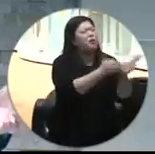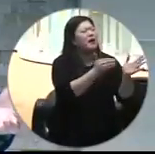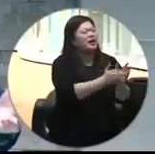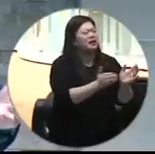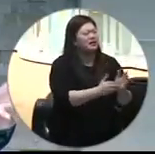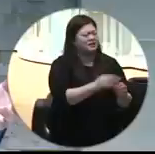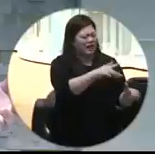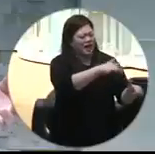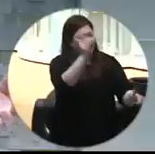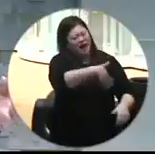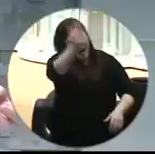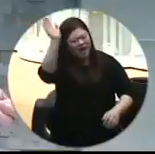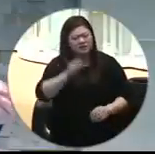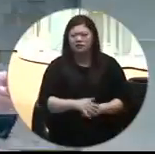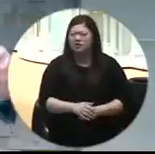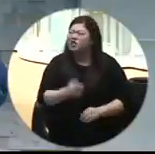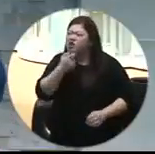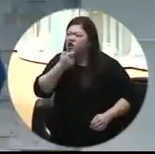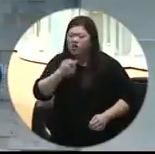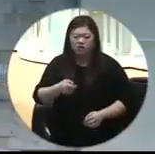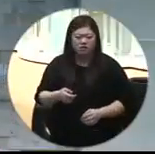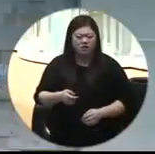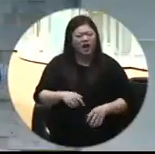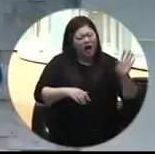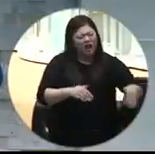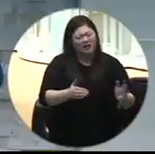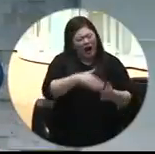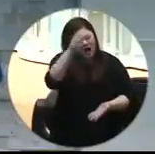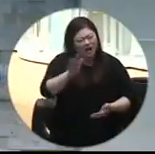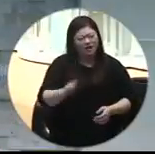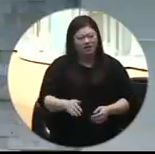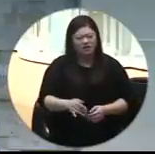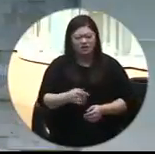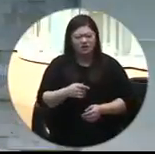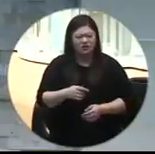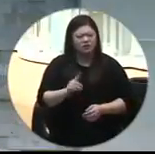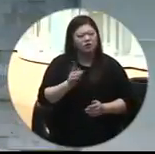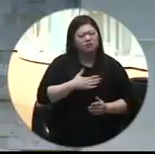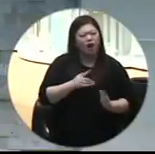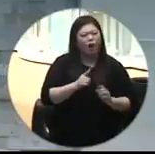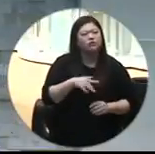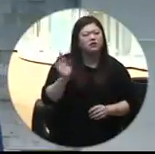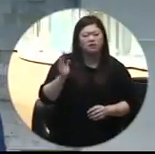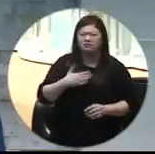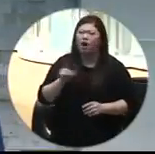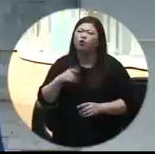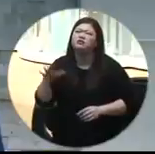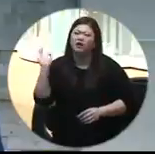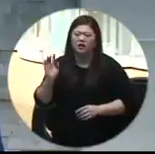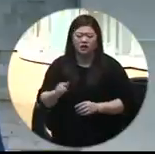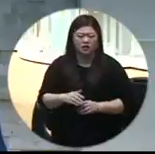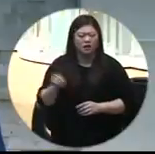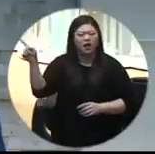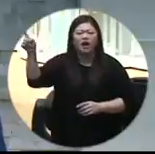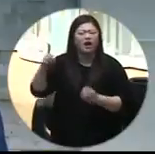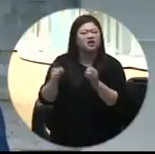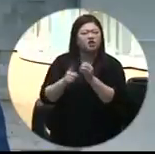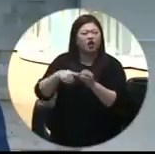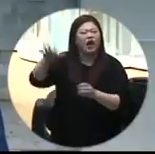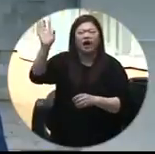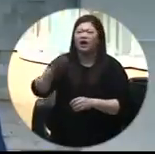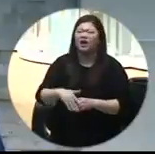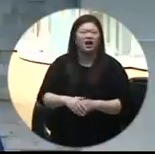몰랐어요. 제가 뭐 절간에 귀신 말고 어떻게 안 모릅니다. 그런데 절간에 가니 너무 많아서 못 간디.